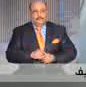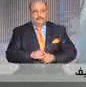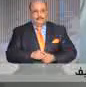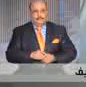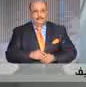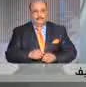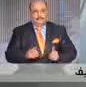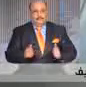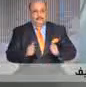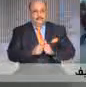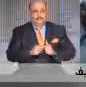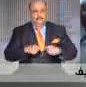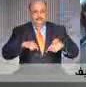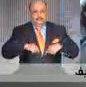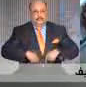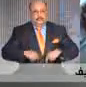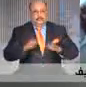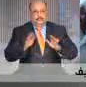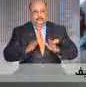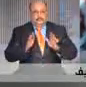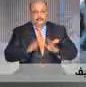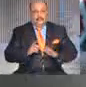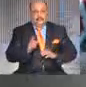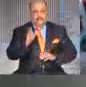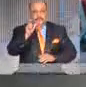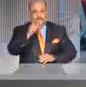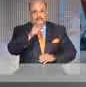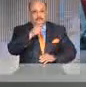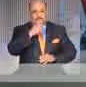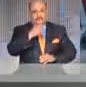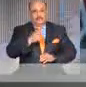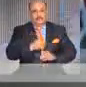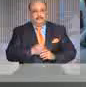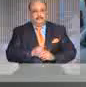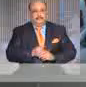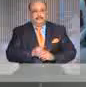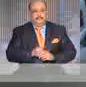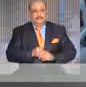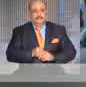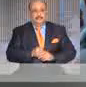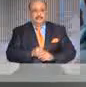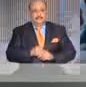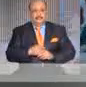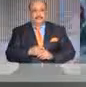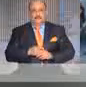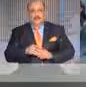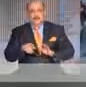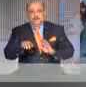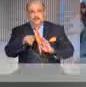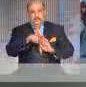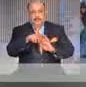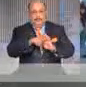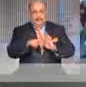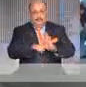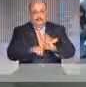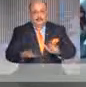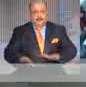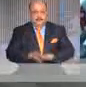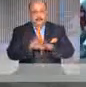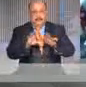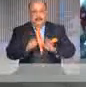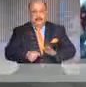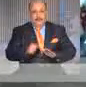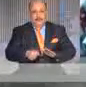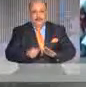خلال السيرة والسنة. أردنا بهذه الندوة استدعاء هدي النبي صلى الله عليه وسلم